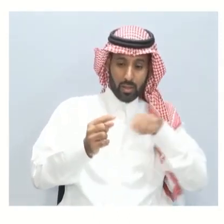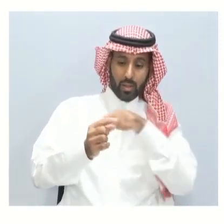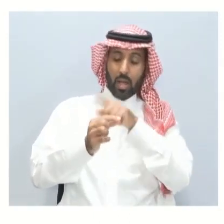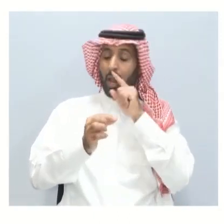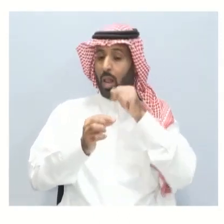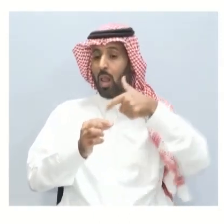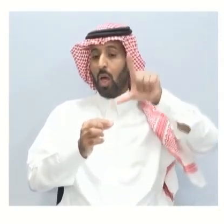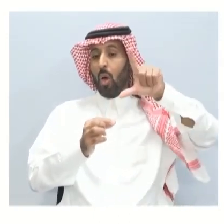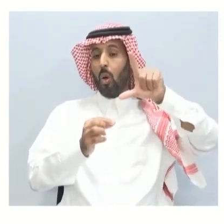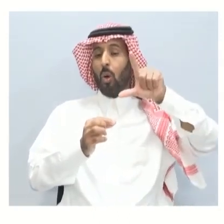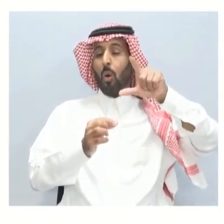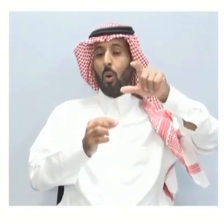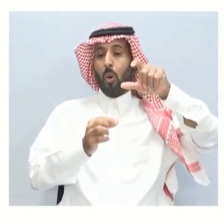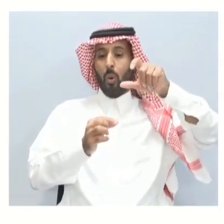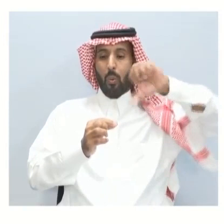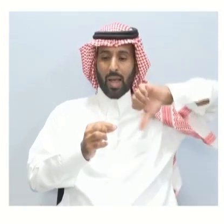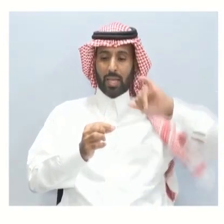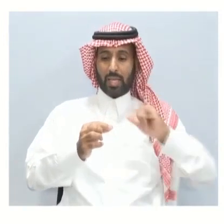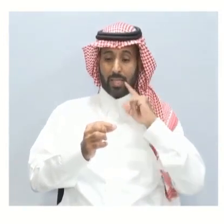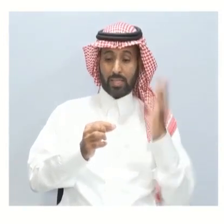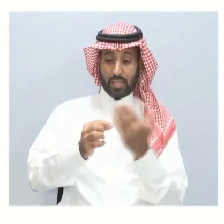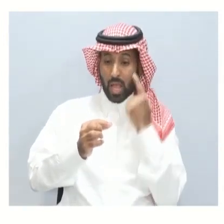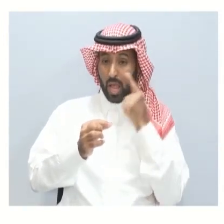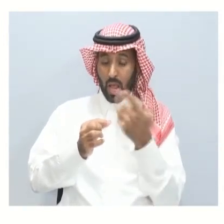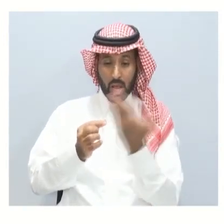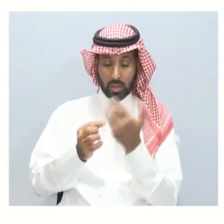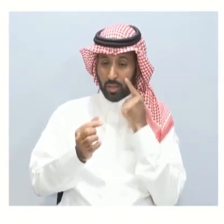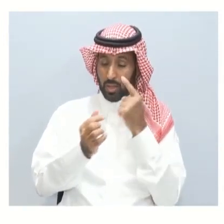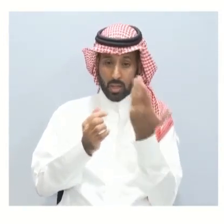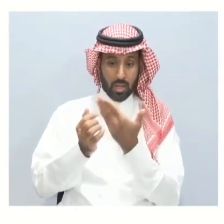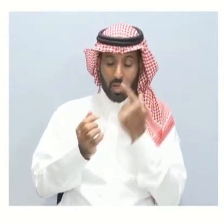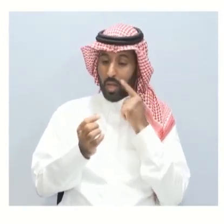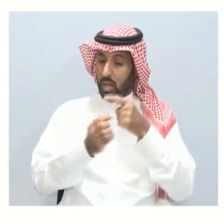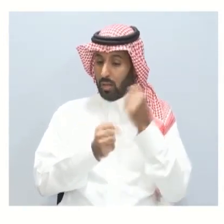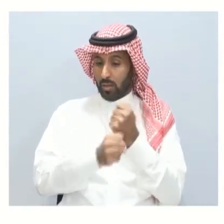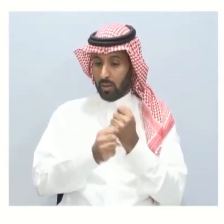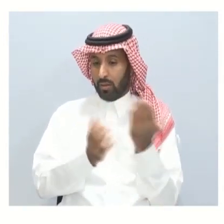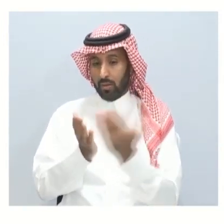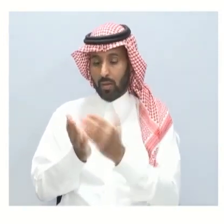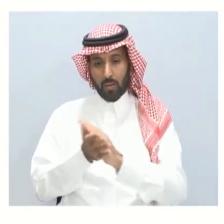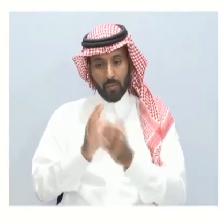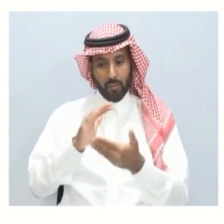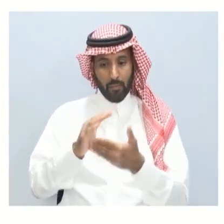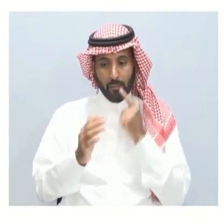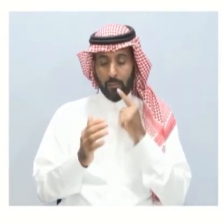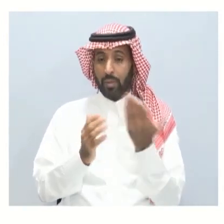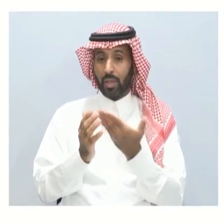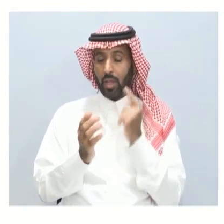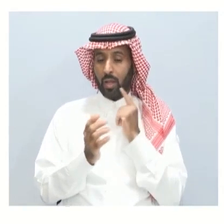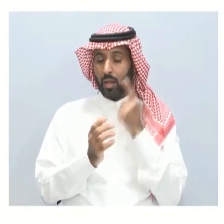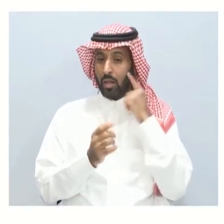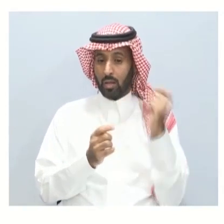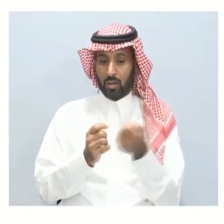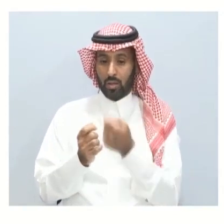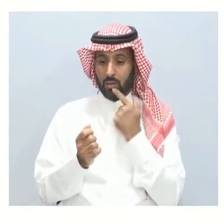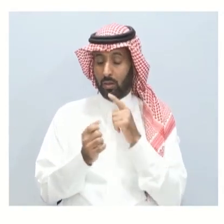لوس لها ايضا ستقرا هنا في هذا الدرس ورقه العمل ثم بعد نهايه الدرس تقوم